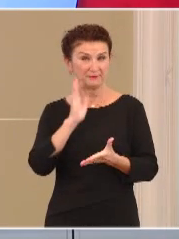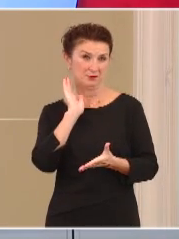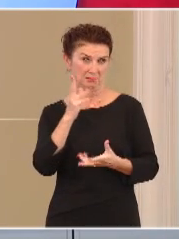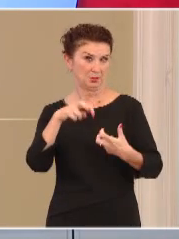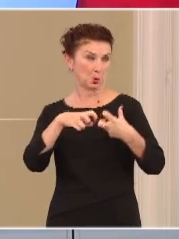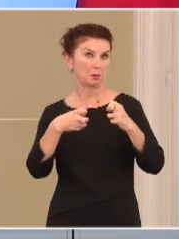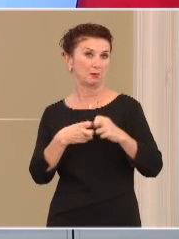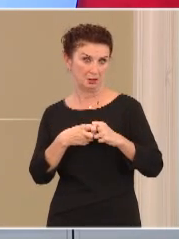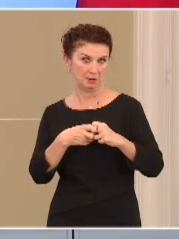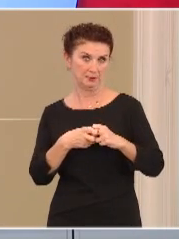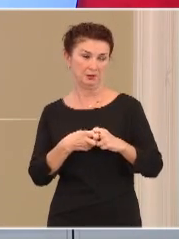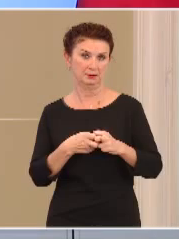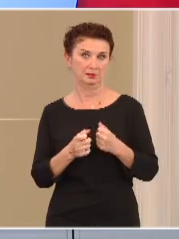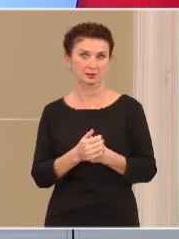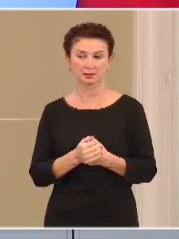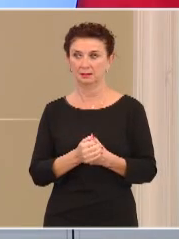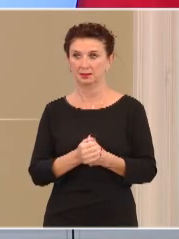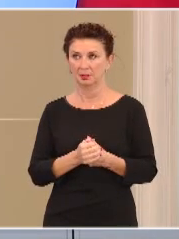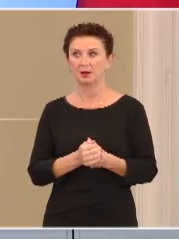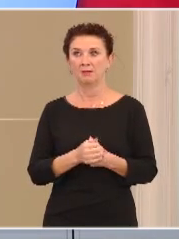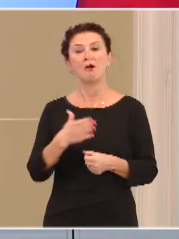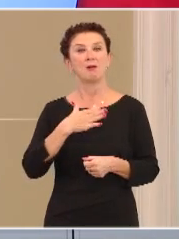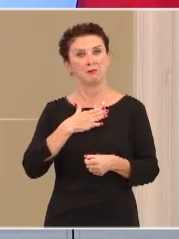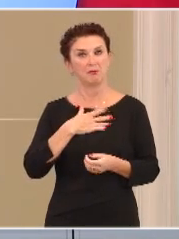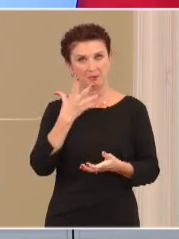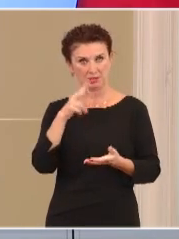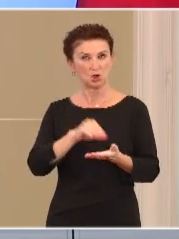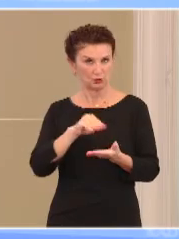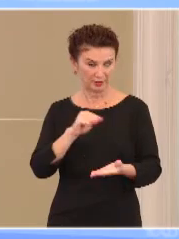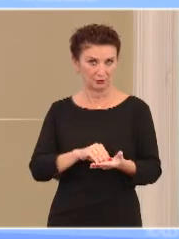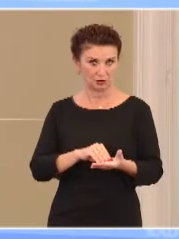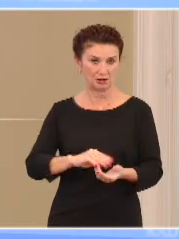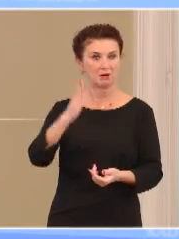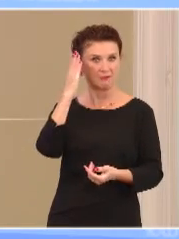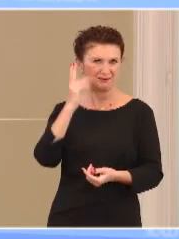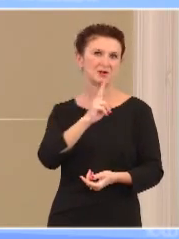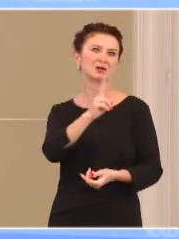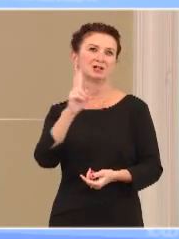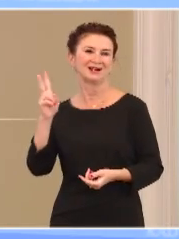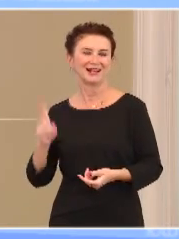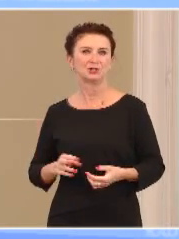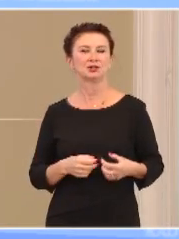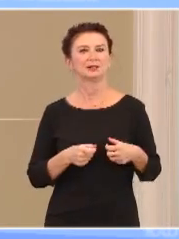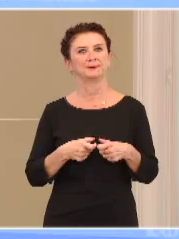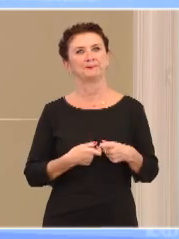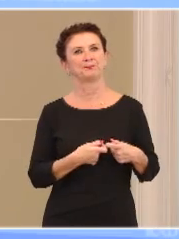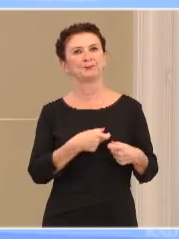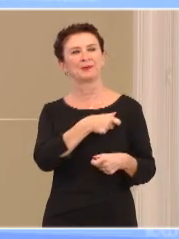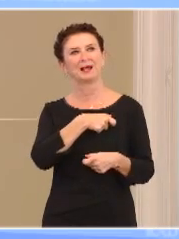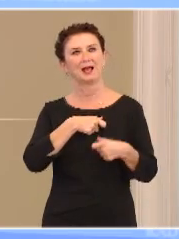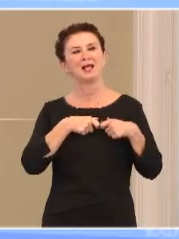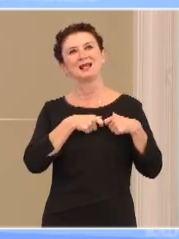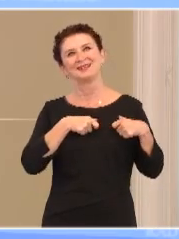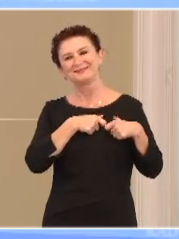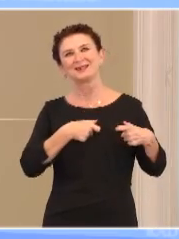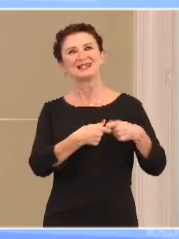nie bądźmy też niedoświadczonymi ludźmi. Wiemy, że każdy związkowiec broni swojego miejsca pracy, bo taka jest